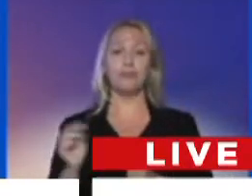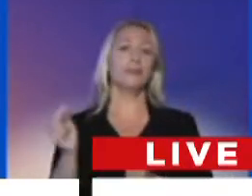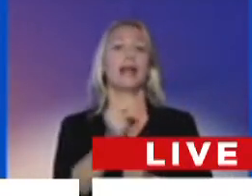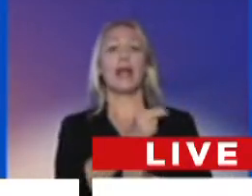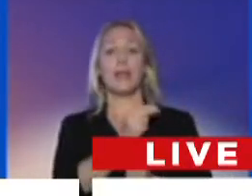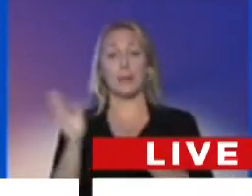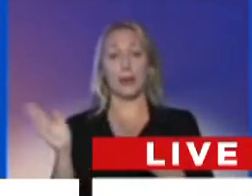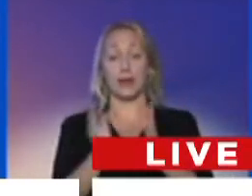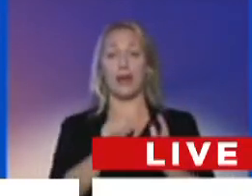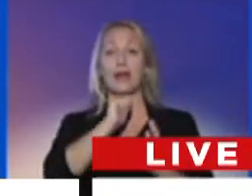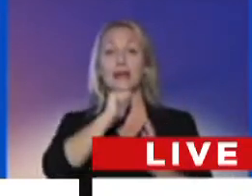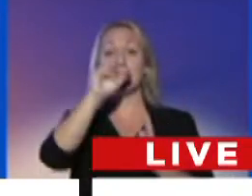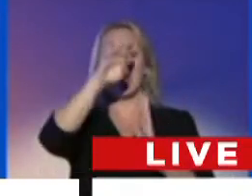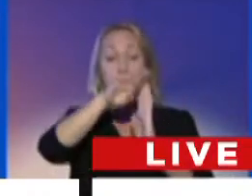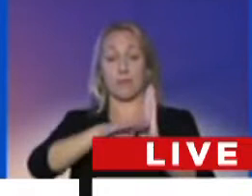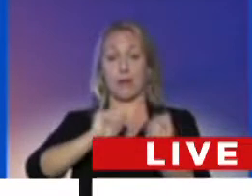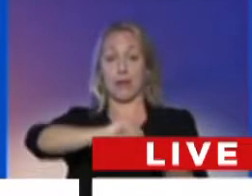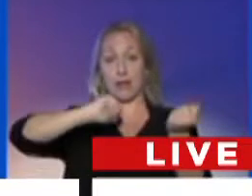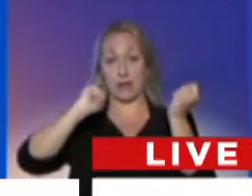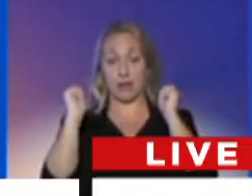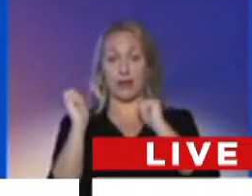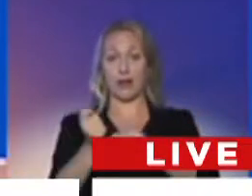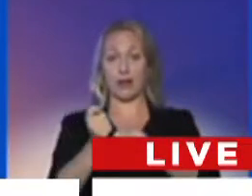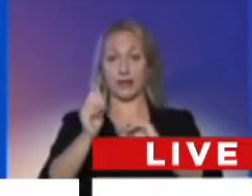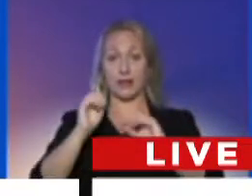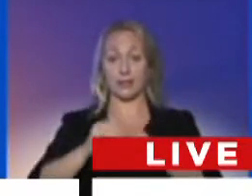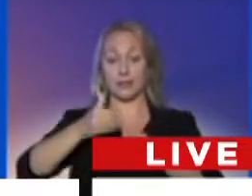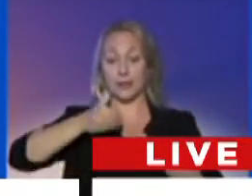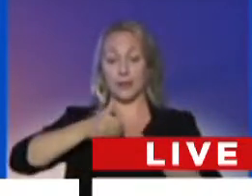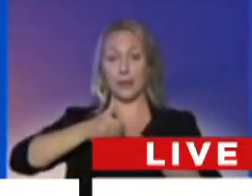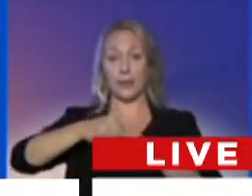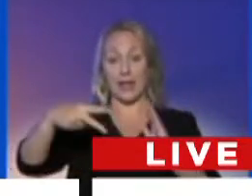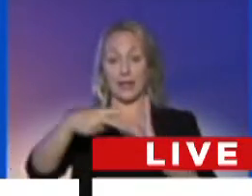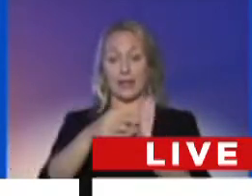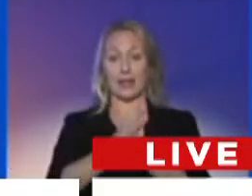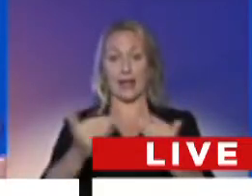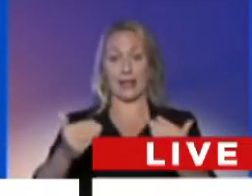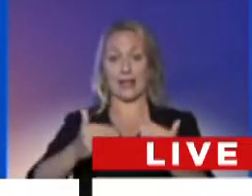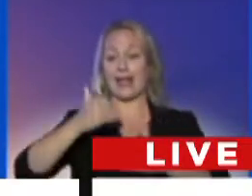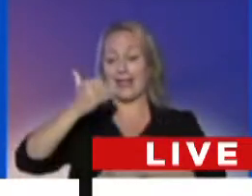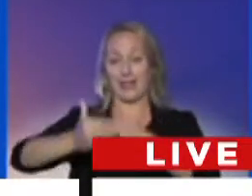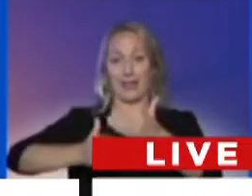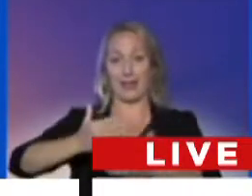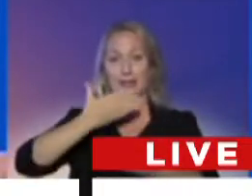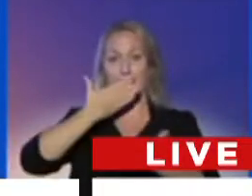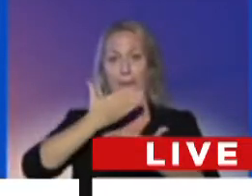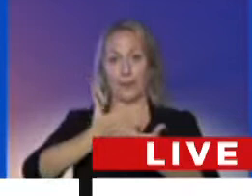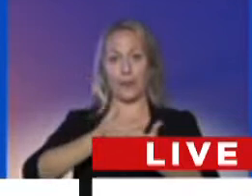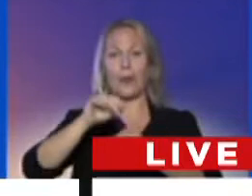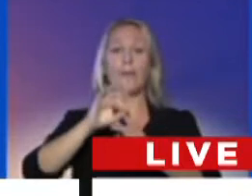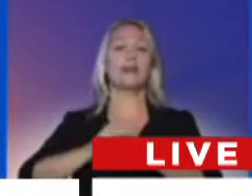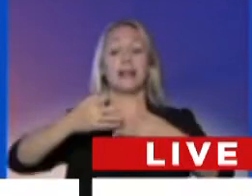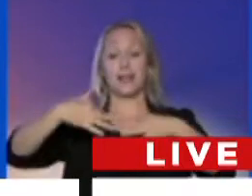θεματικής αναθεώρησης. Αυτή θα έχει ολοκληρωθεί μέχρι το τέλος του έτους, θα εκκινήσει πριν τα τέλη Σεπτεμβρίου, θα